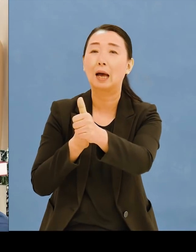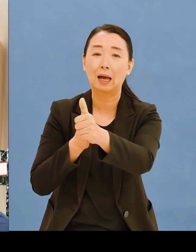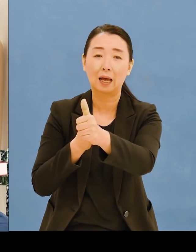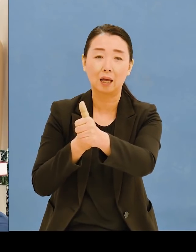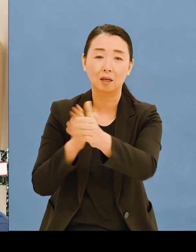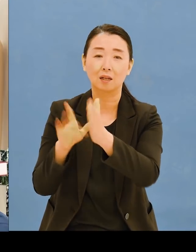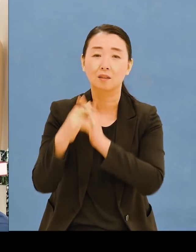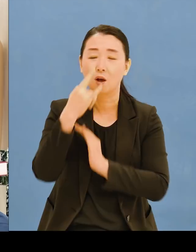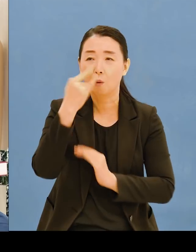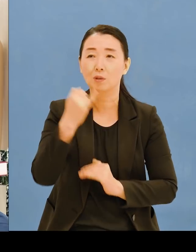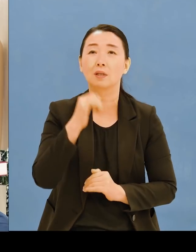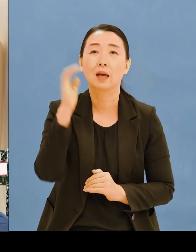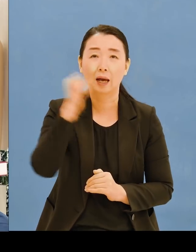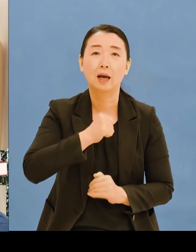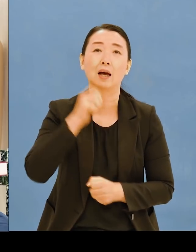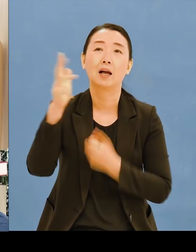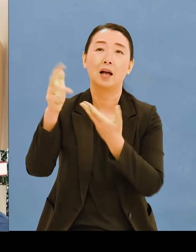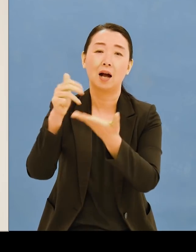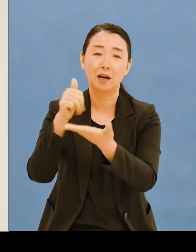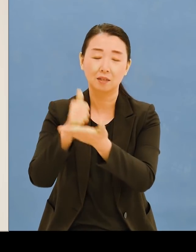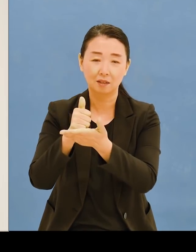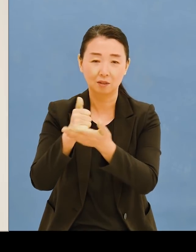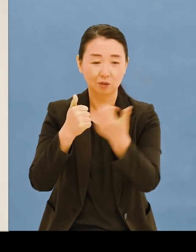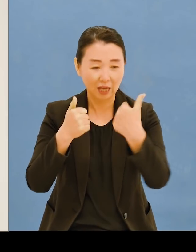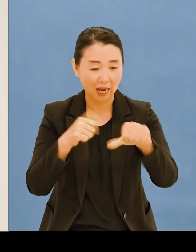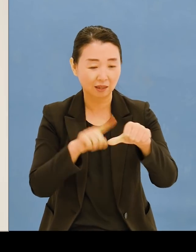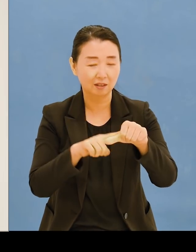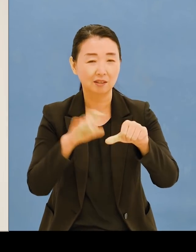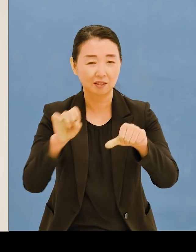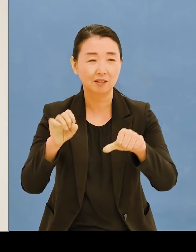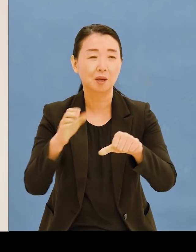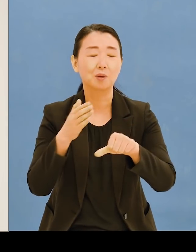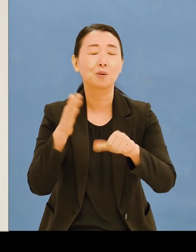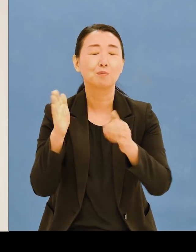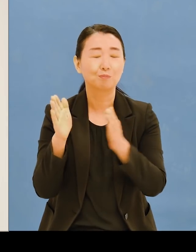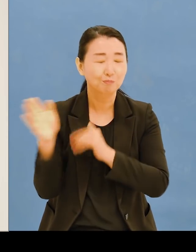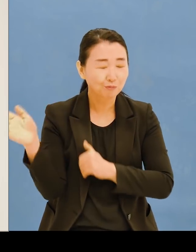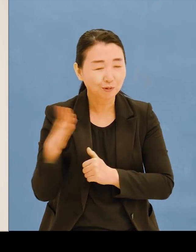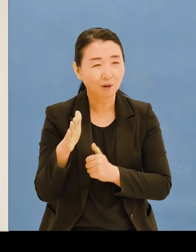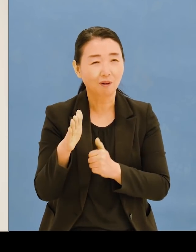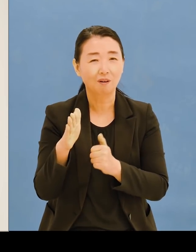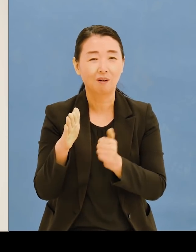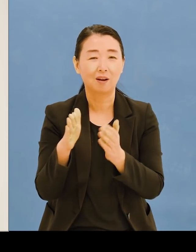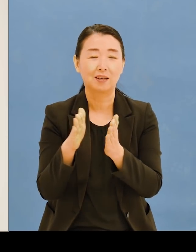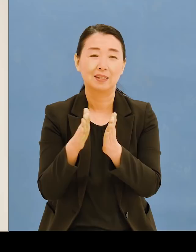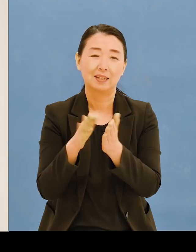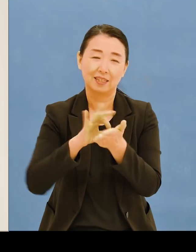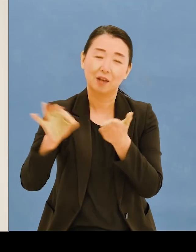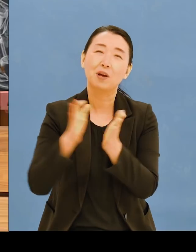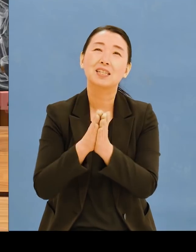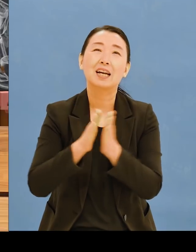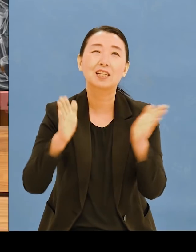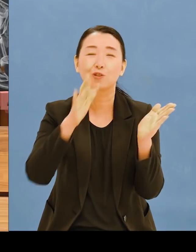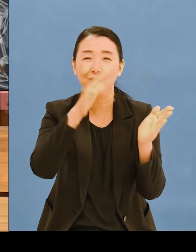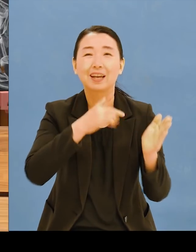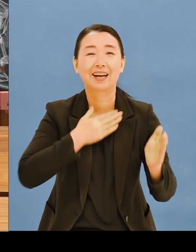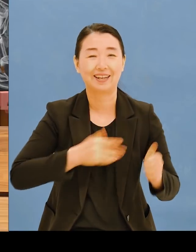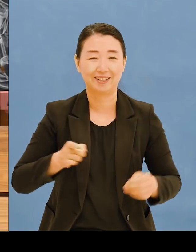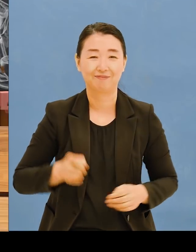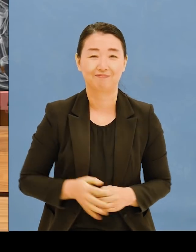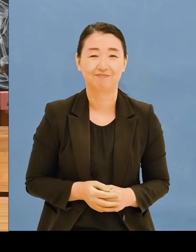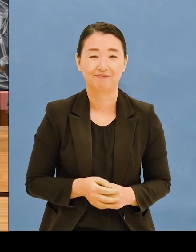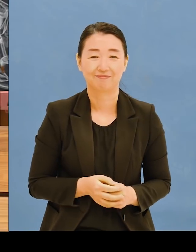해달라고. 그러니까 그때 이제 저희 어머니가 하나님께서 우리 진앙이를 이제 만지기 시작하셨구나라고 그때 생각을 하셨대요.